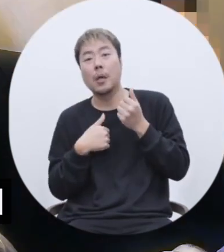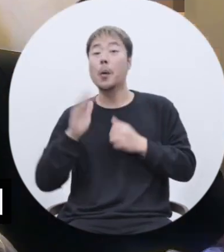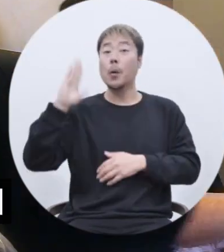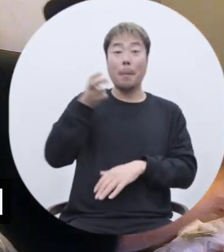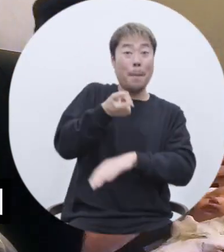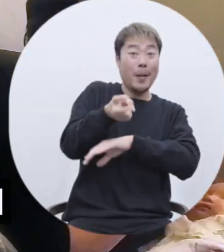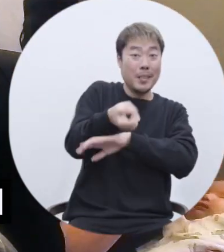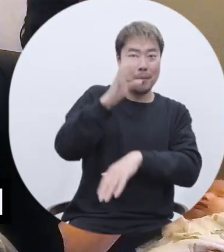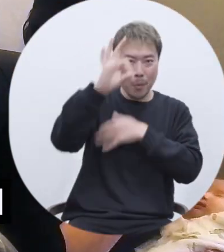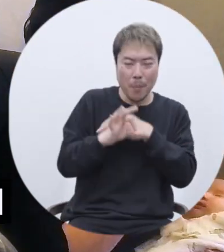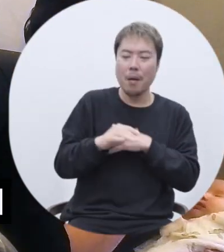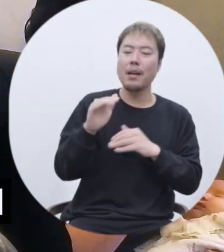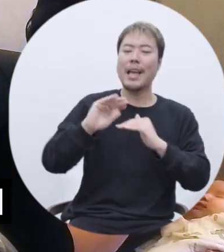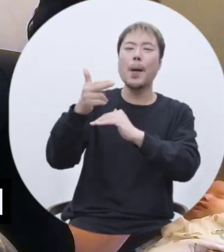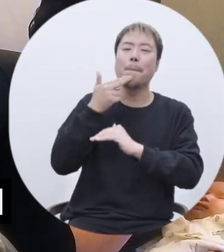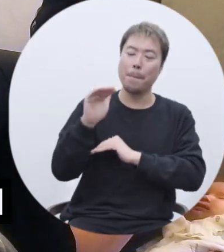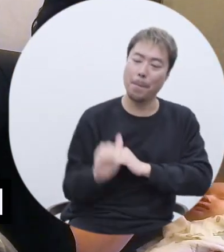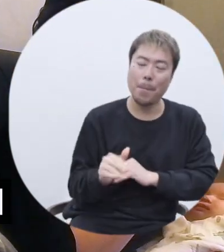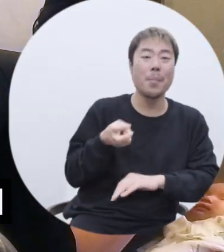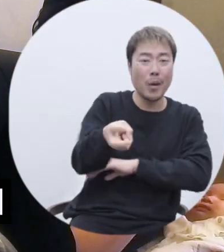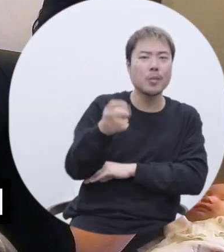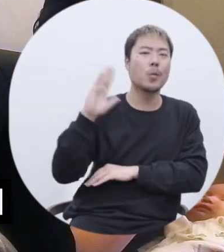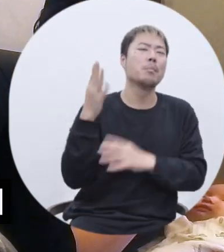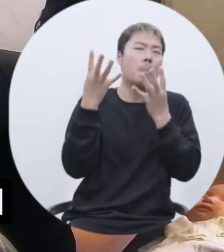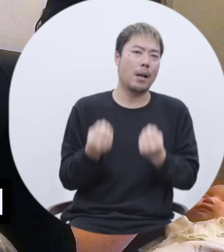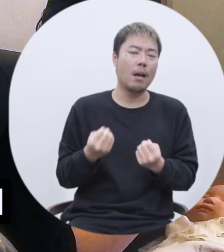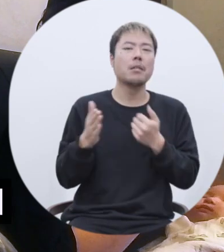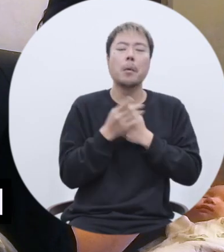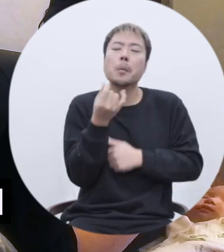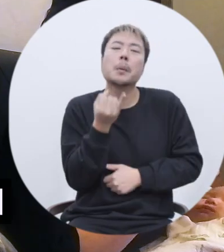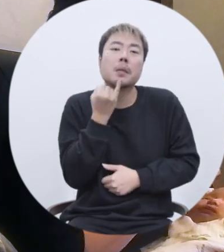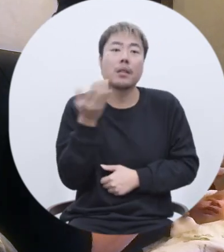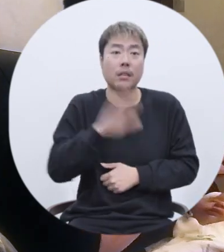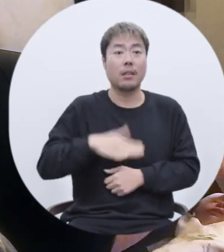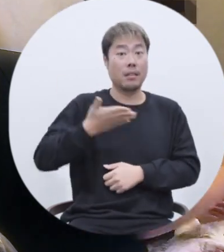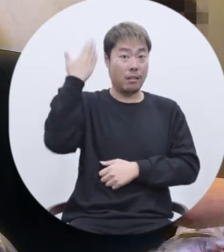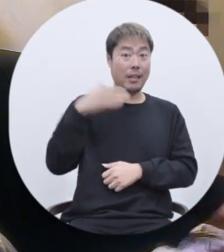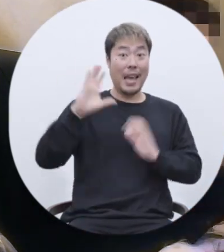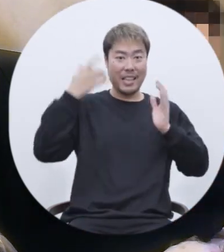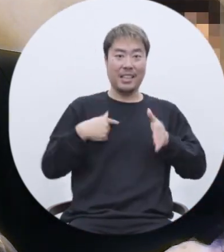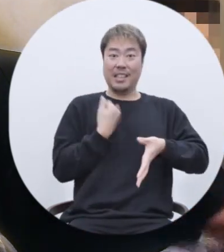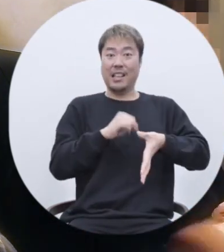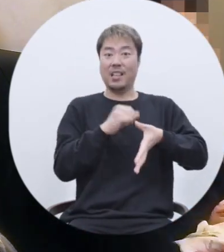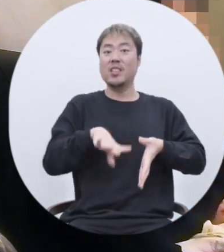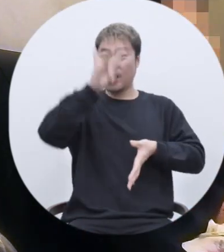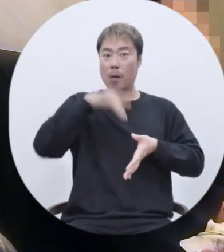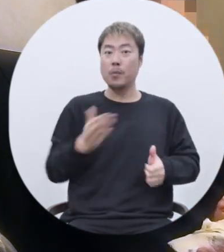보였고 지금은 좀 저상버스가 많아서 그래도 좀 타기가 쉬운데 예전에는 저 첫 때는